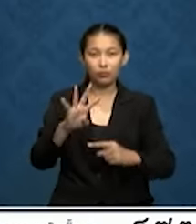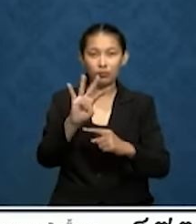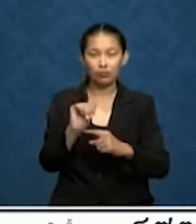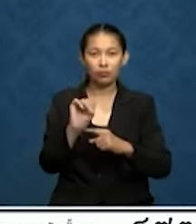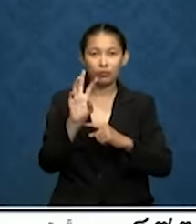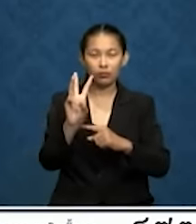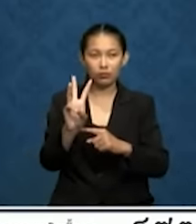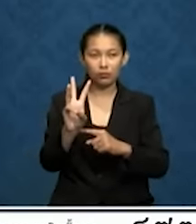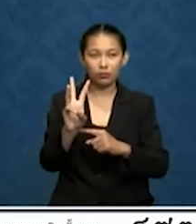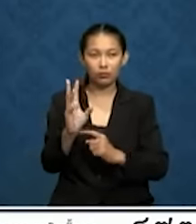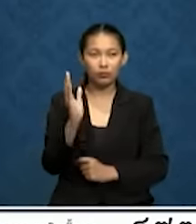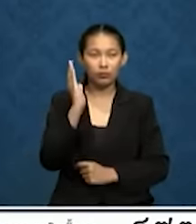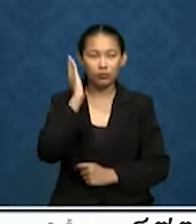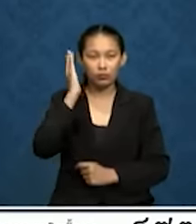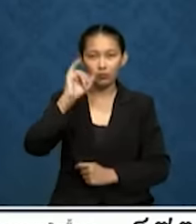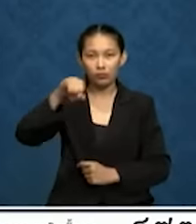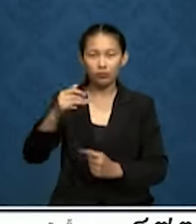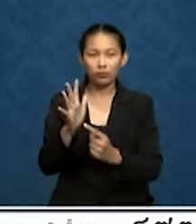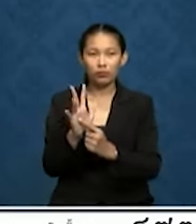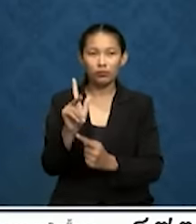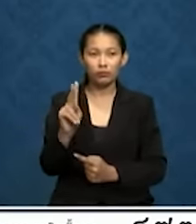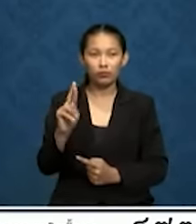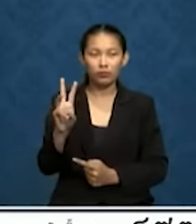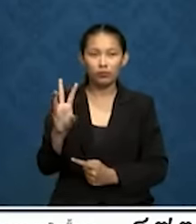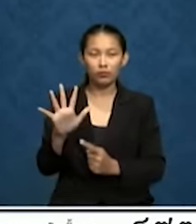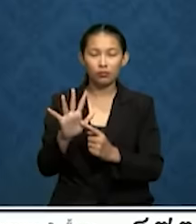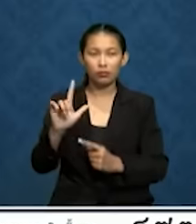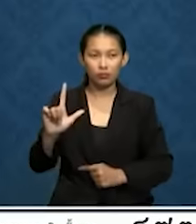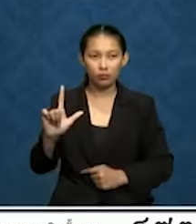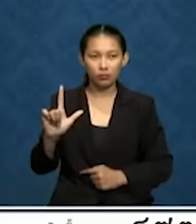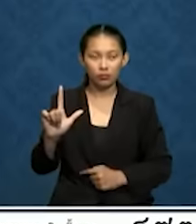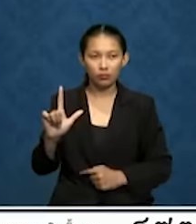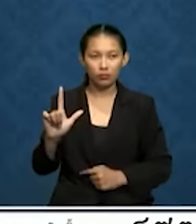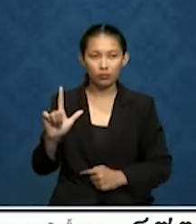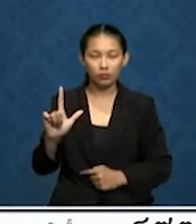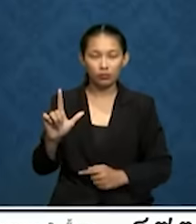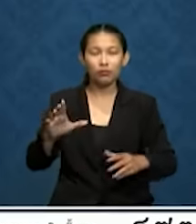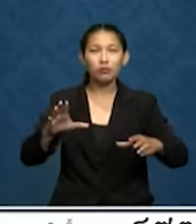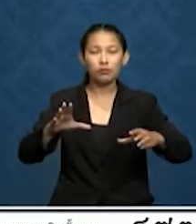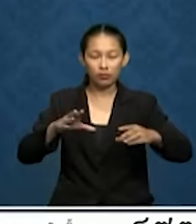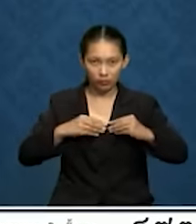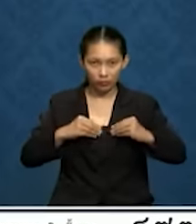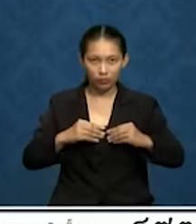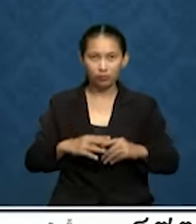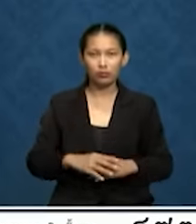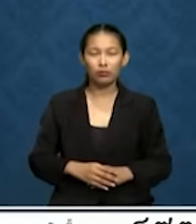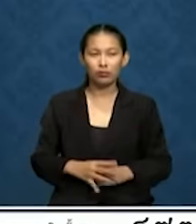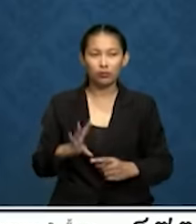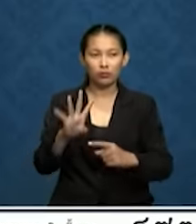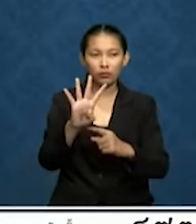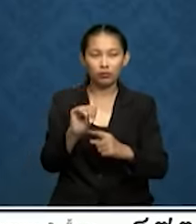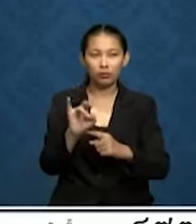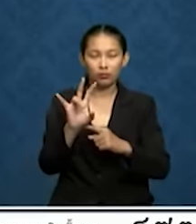46นายจักรวาลชัยวิรัตนุกูล จักรวาลชัยวิรัตนุกูลเห็นชอบครับ